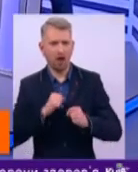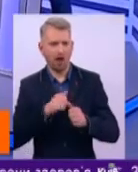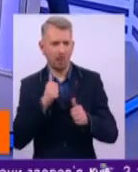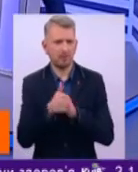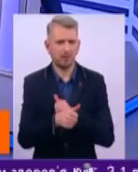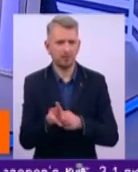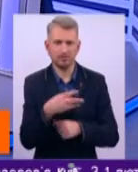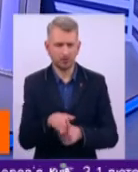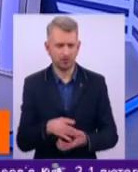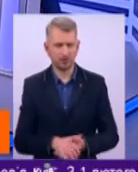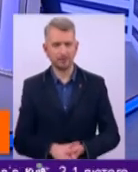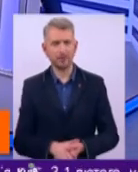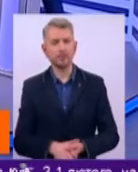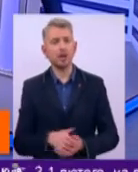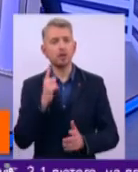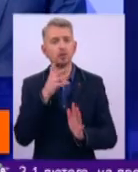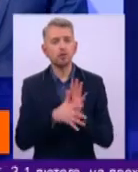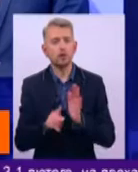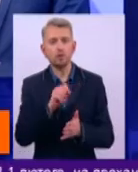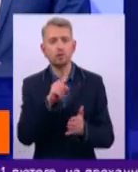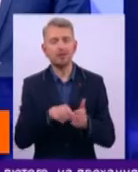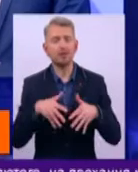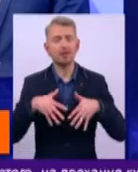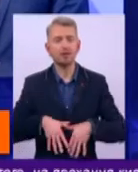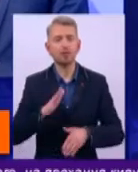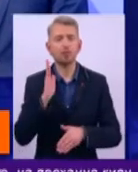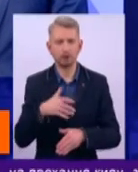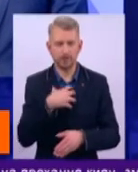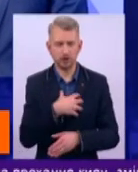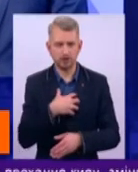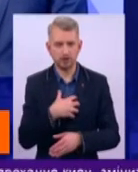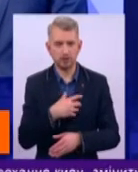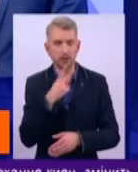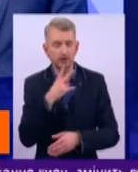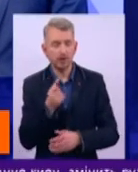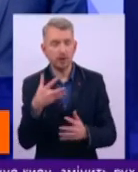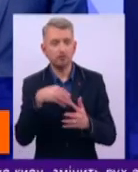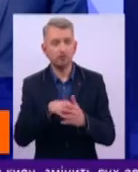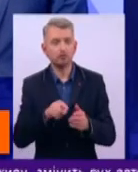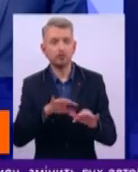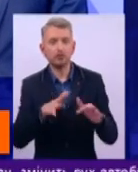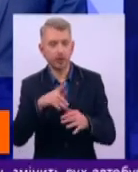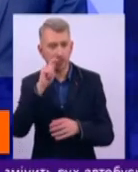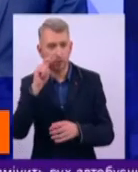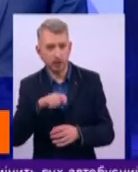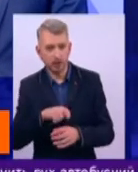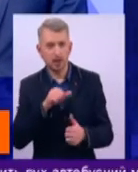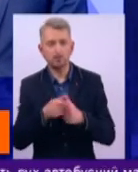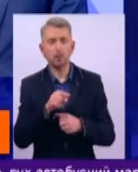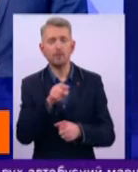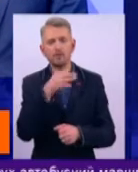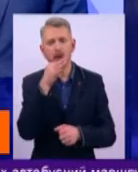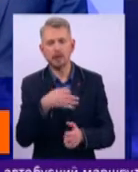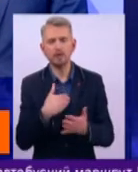не кажи го, поки не перескочиш. Зрозуміло, що питання Криму буде важливим. Тим паче, дивіться на внутрішні процеси в Україні. Крім того, що він зазначив, що